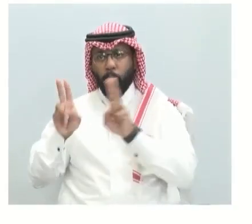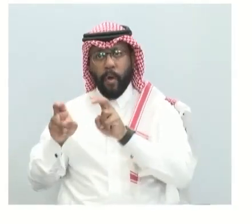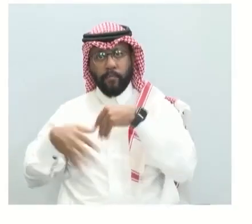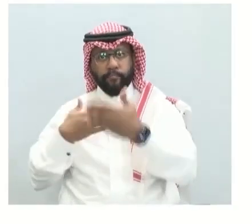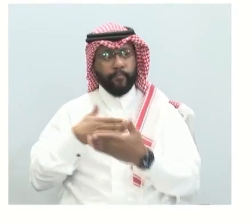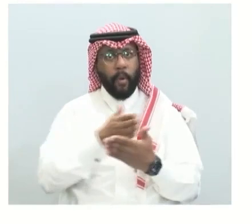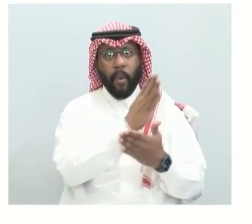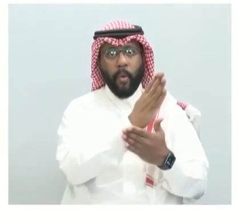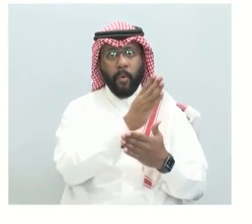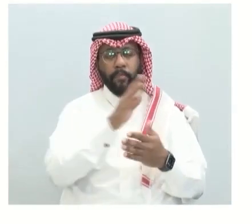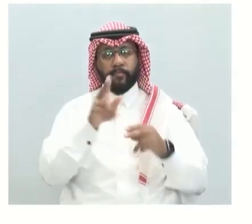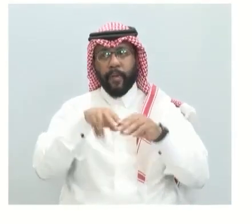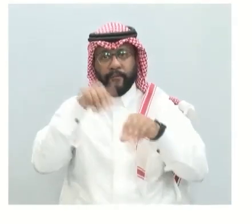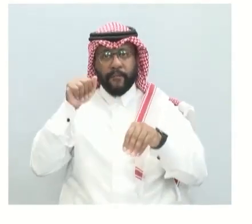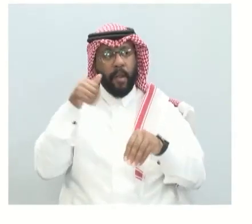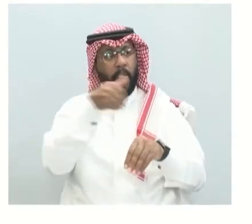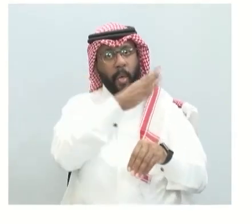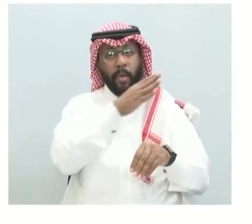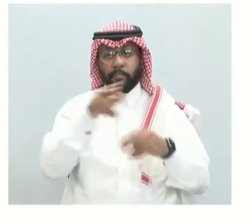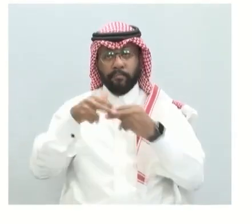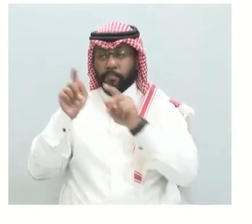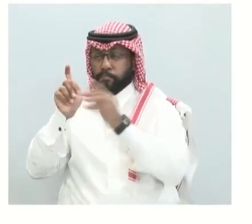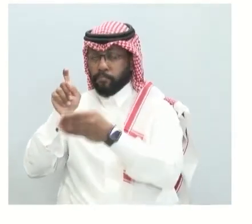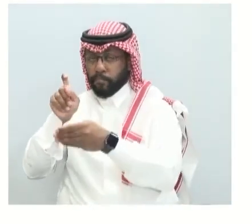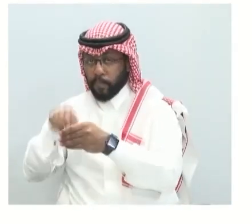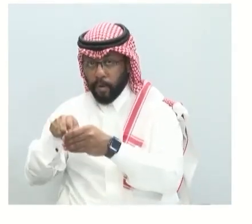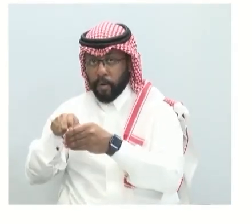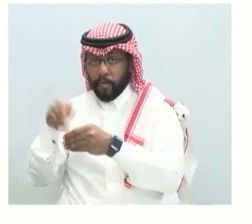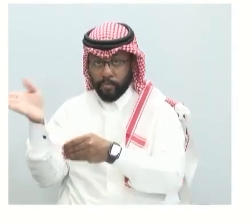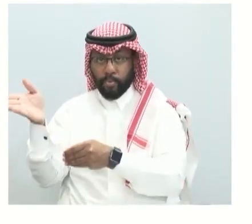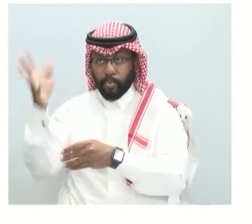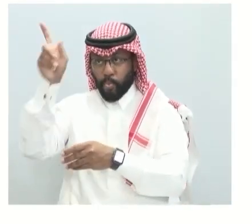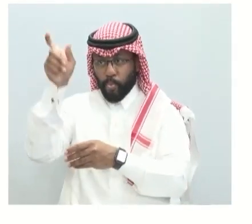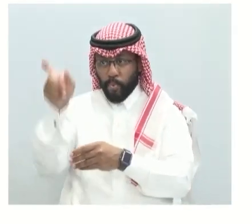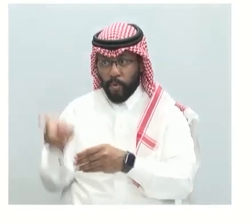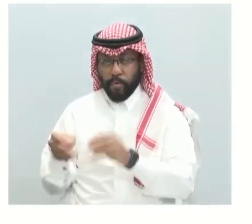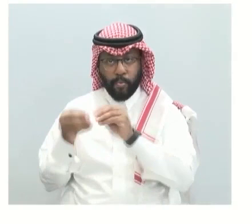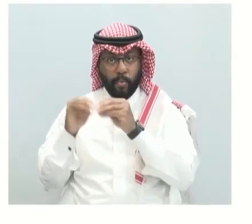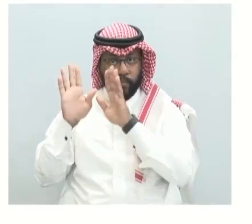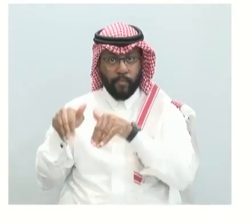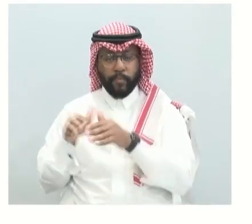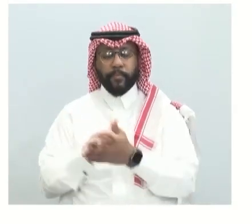الظهور بالخارج او ابير او عندما تريد العمل دون الحاجه للاستجابه الفوريه